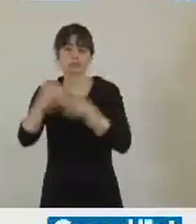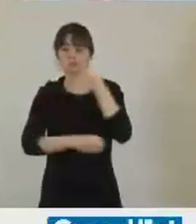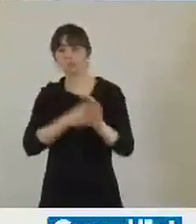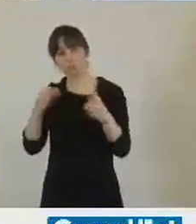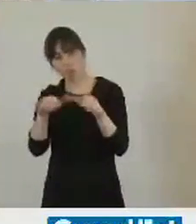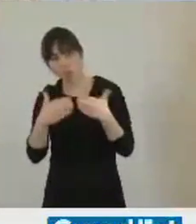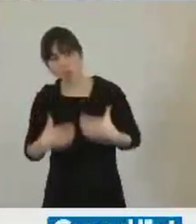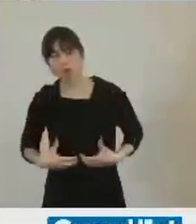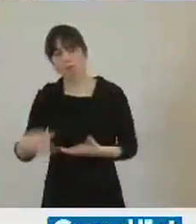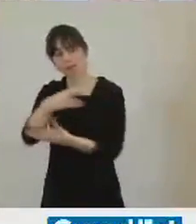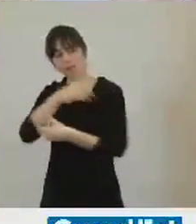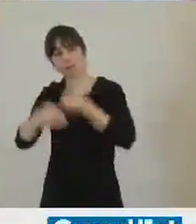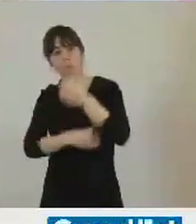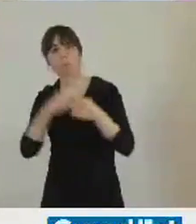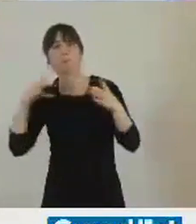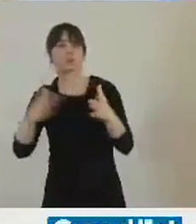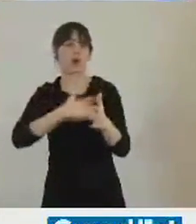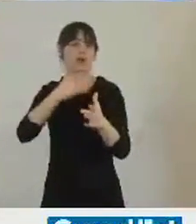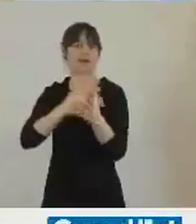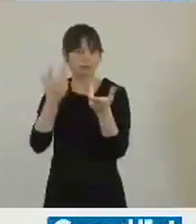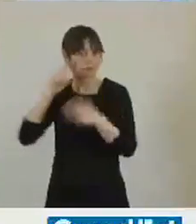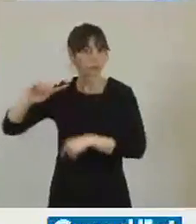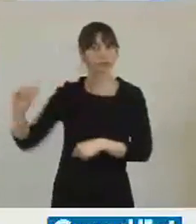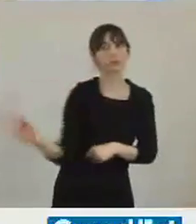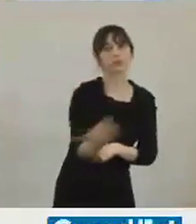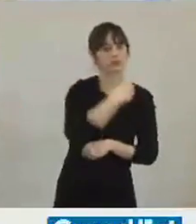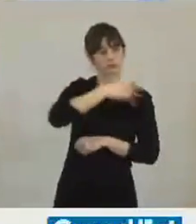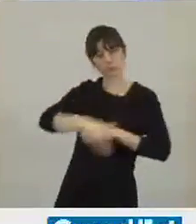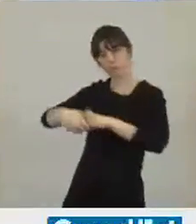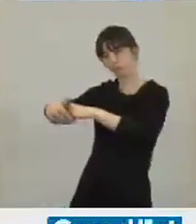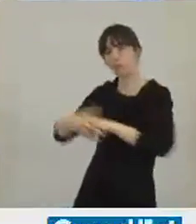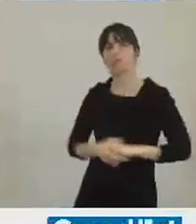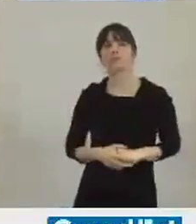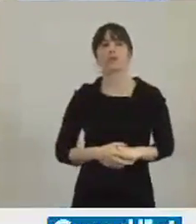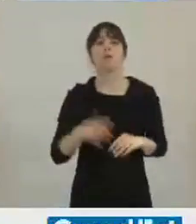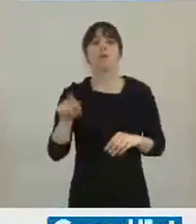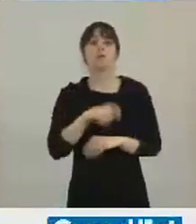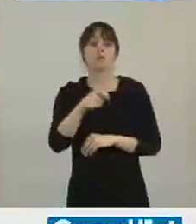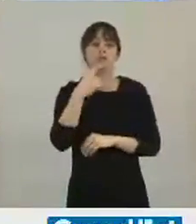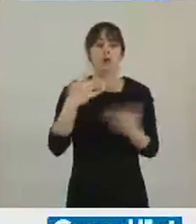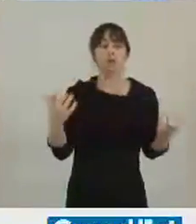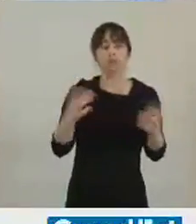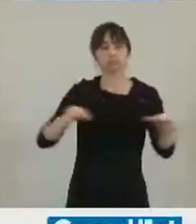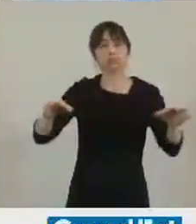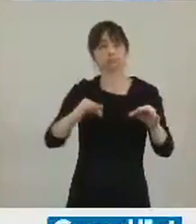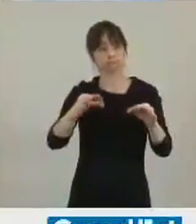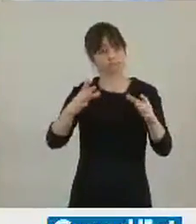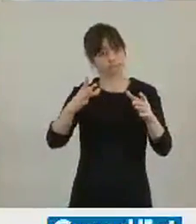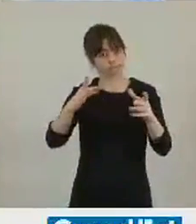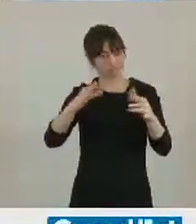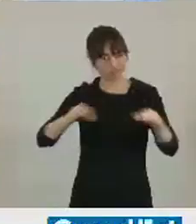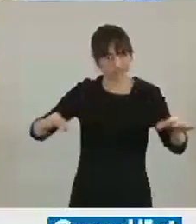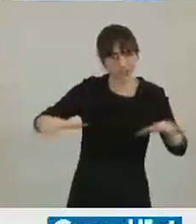d'intérêt territorial. En effet, la prise en compte de l'intérêt territorial, à côté de l'excellence